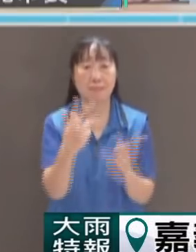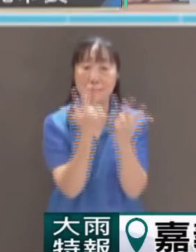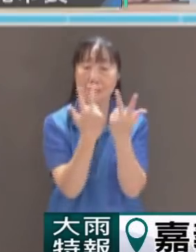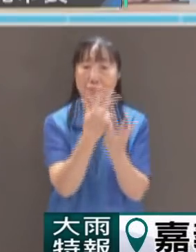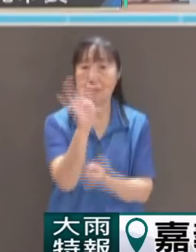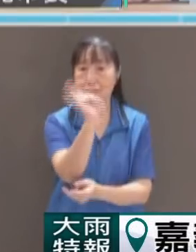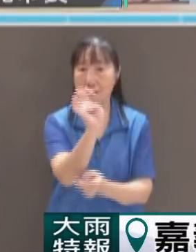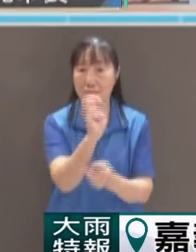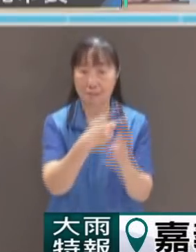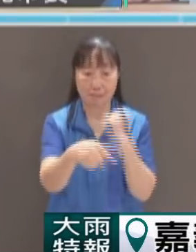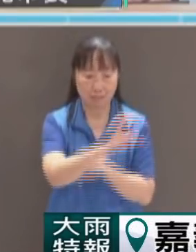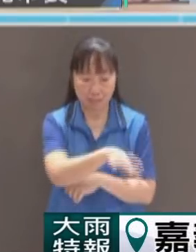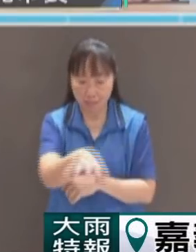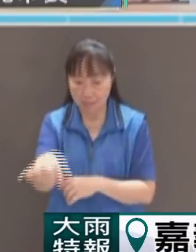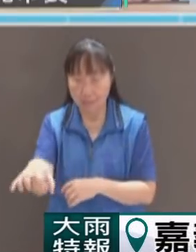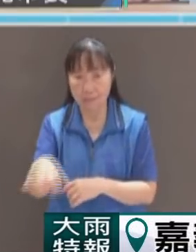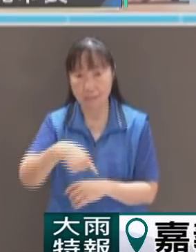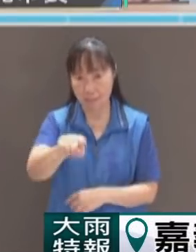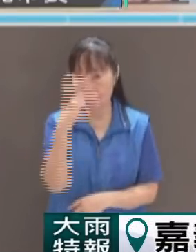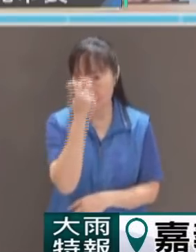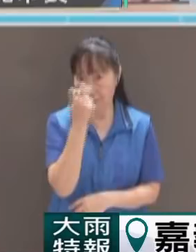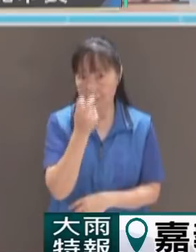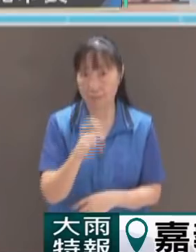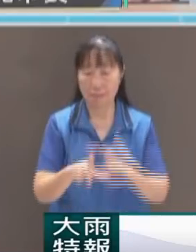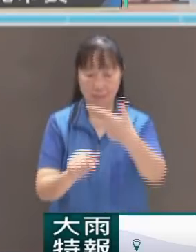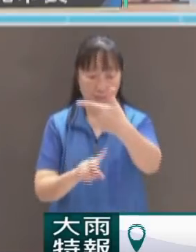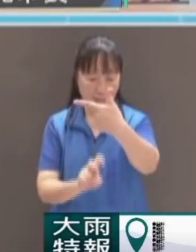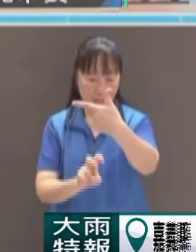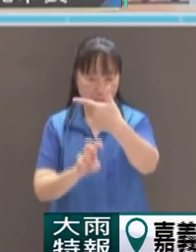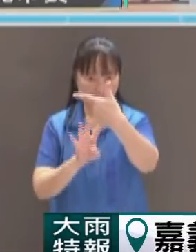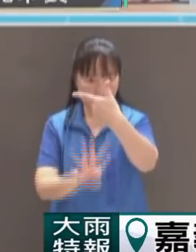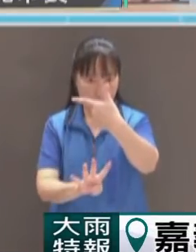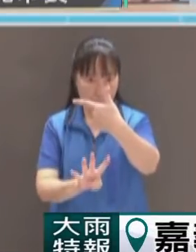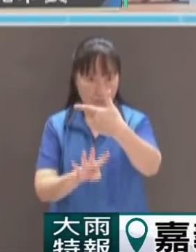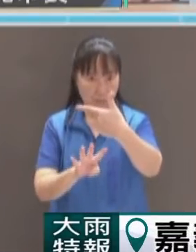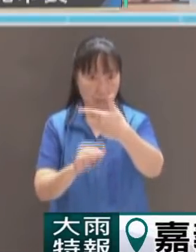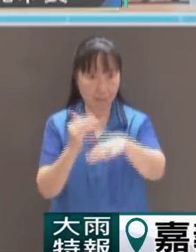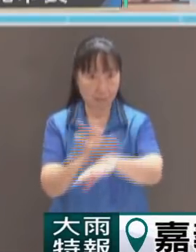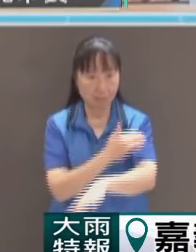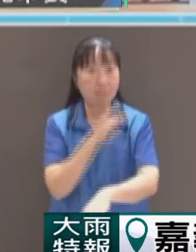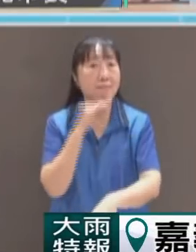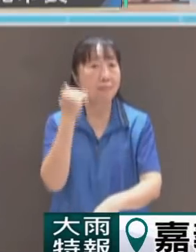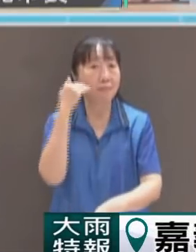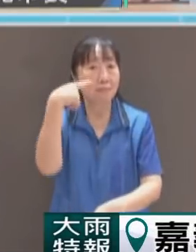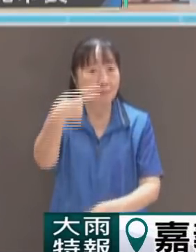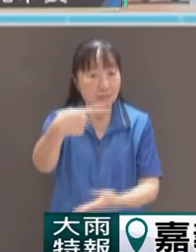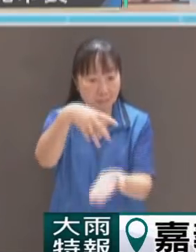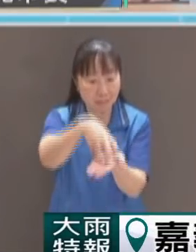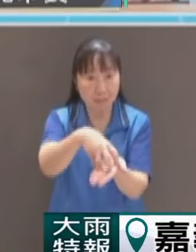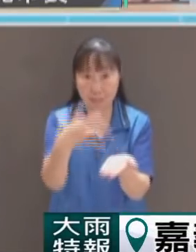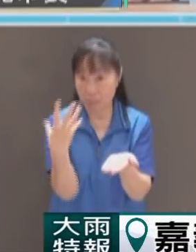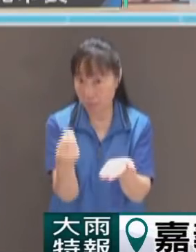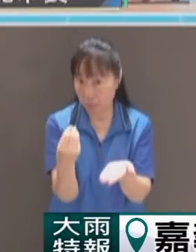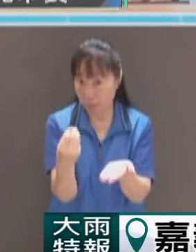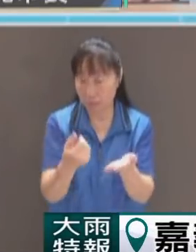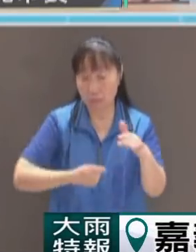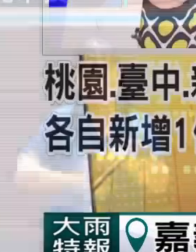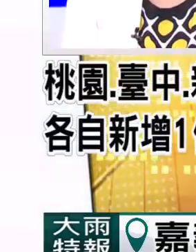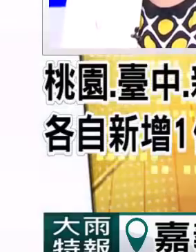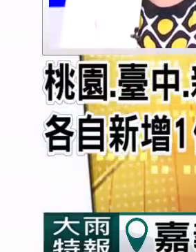来进行快筛。那从6月24号起，没有拿阴性证明就不能进